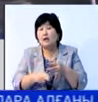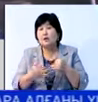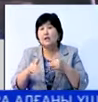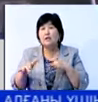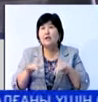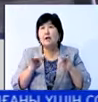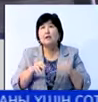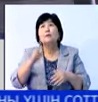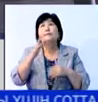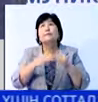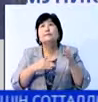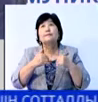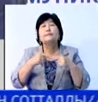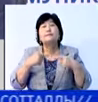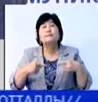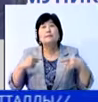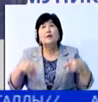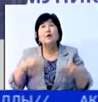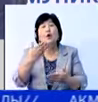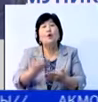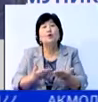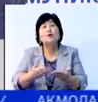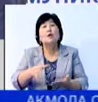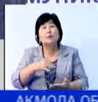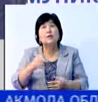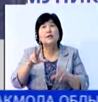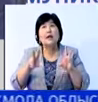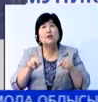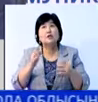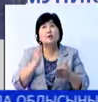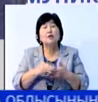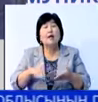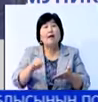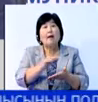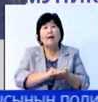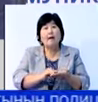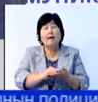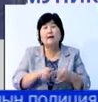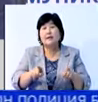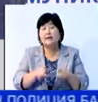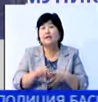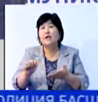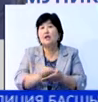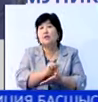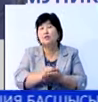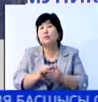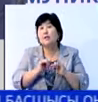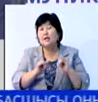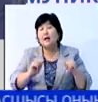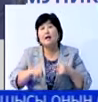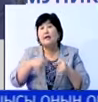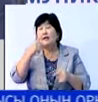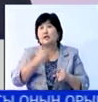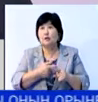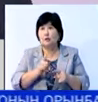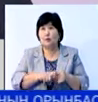керек, құрылысына байланысты кейбір жаңағы ұсыныстар болған, соны ескере отырып біз деген қайтадан жылдың аяғына сметасын жетілдіреміз, сосын келесі жылы Құдай